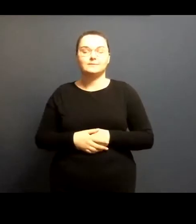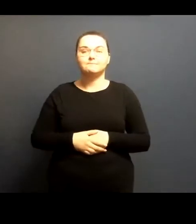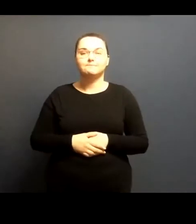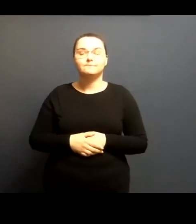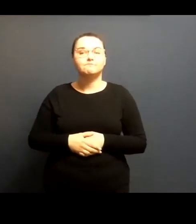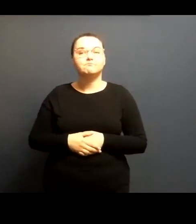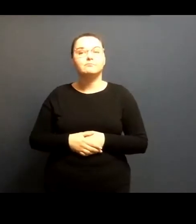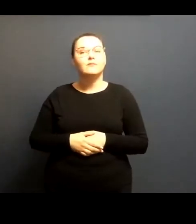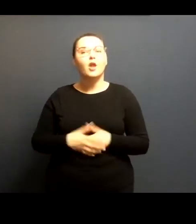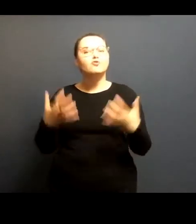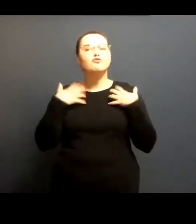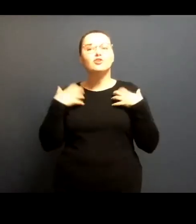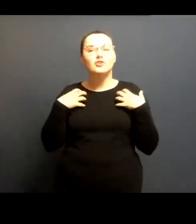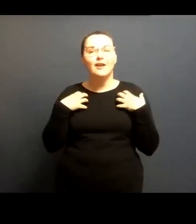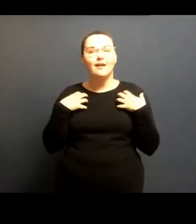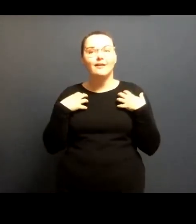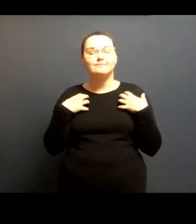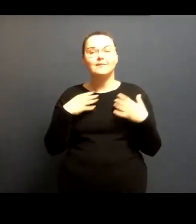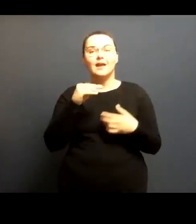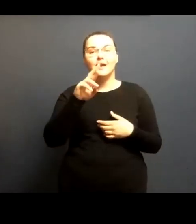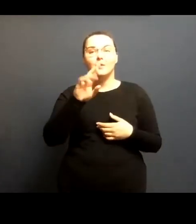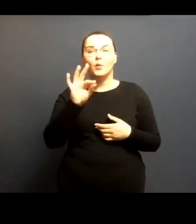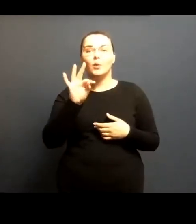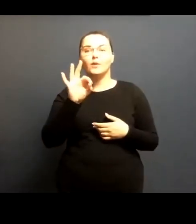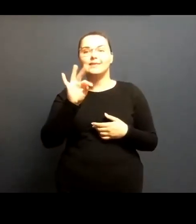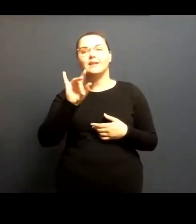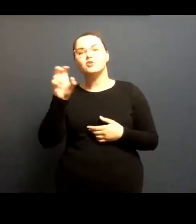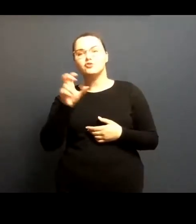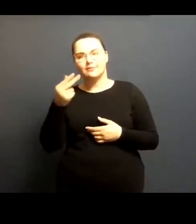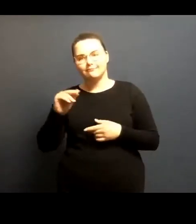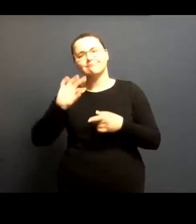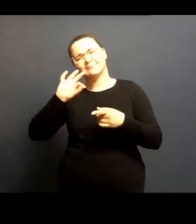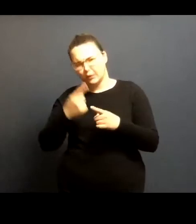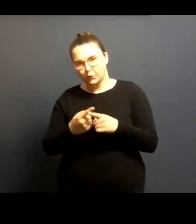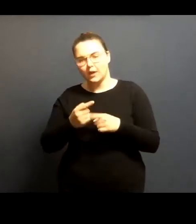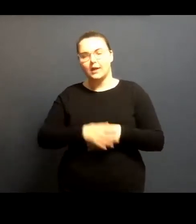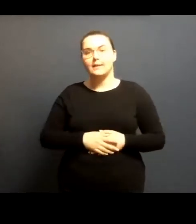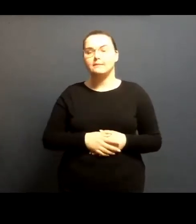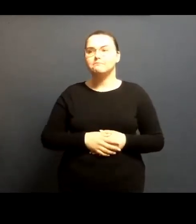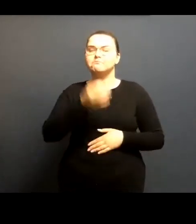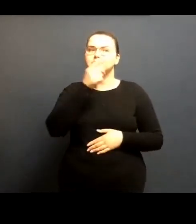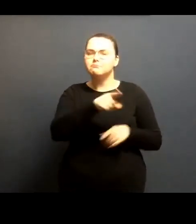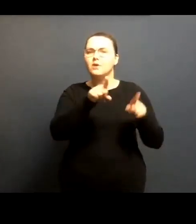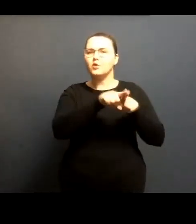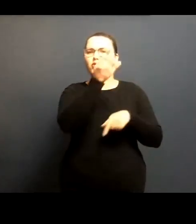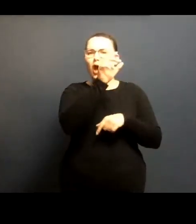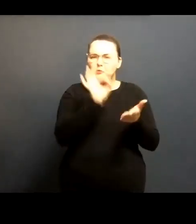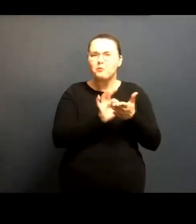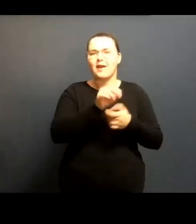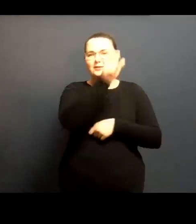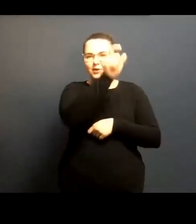erotycznym? Tutaj pamiętam studenta, który przeprowadzał wywiad, który w ogóle nie mógł zrozumieć, o co chodzi respondentce.